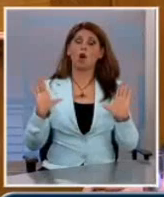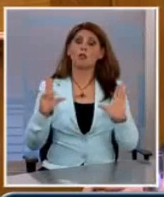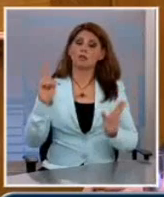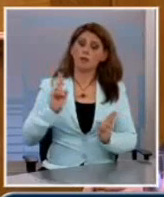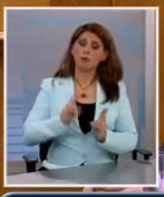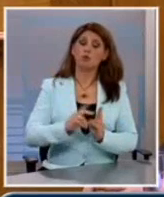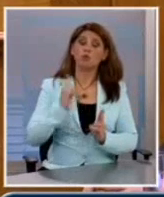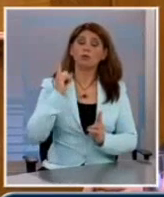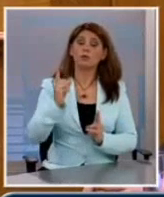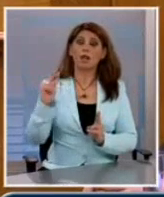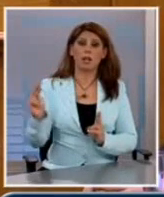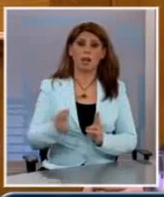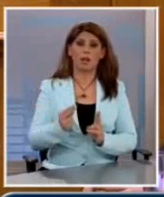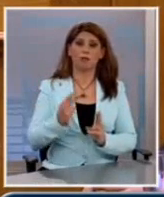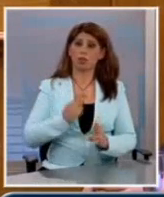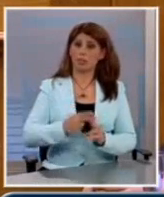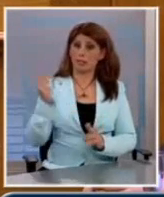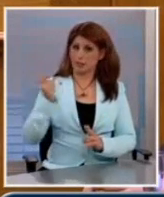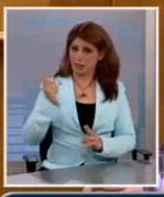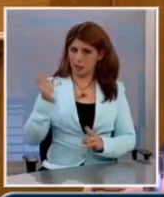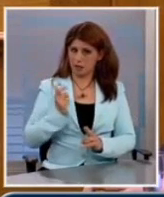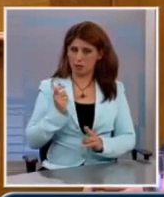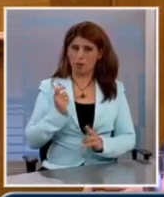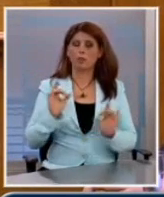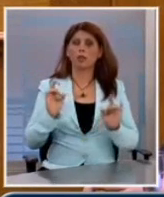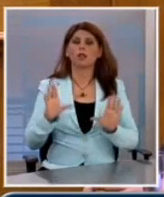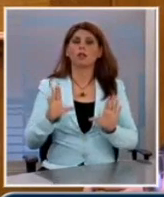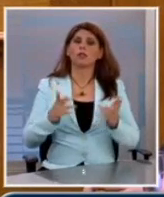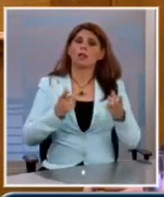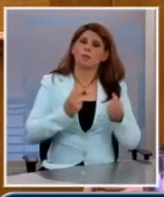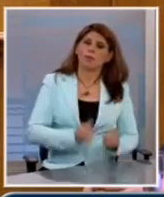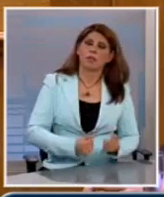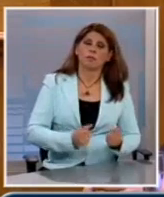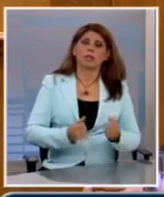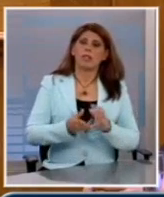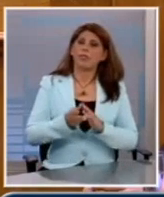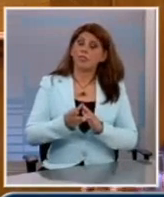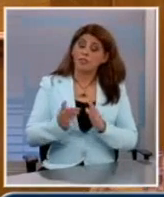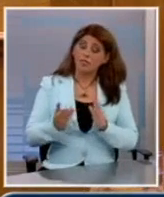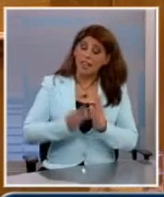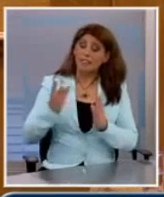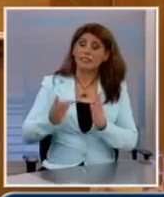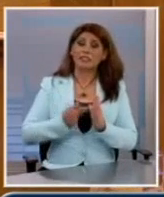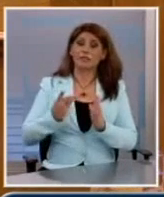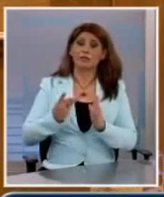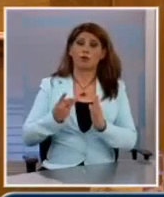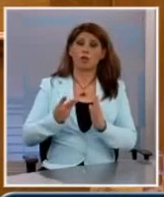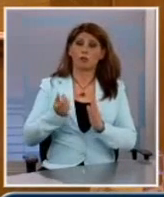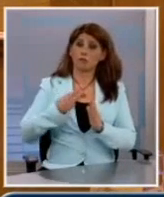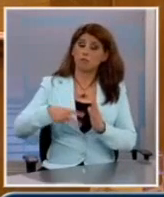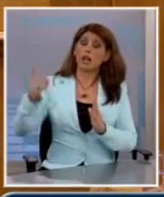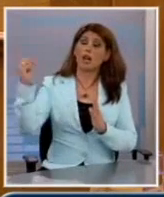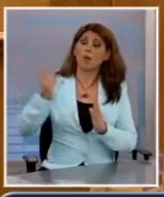ούτε 1 ευρώ κύριες συντάξεις και χωρίς να επιβαρύνουμε για 13η συνεχή φορά τη συντριπτική πλειοψηφία